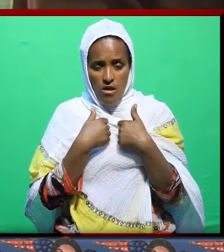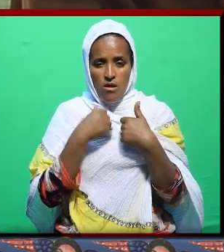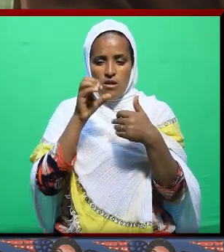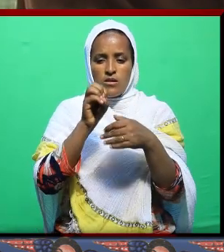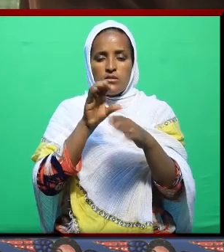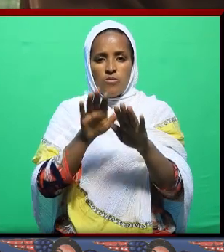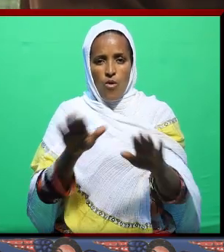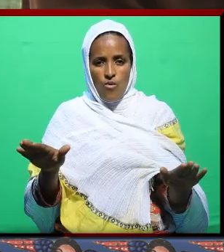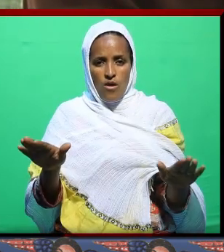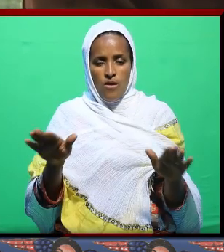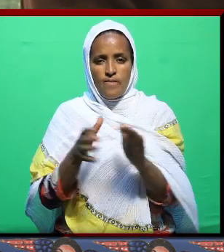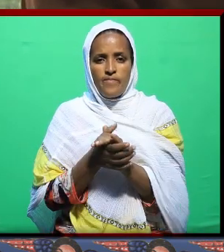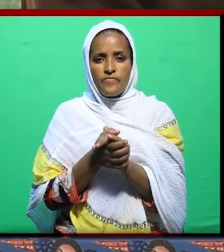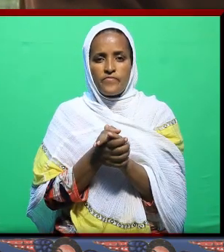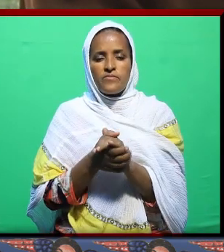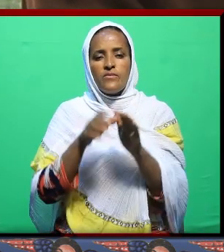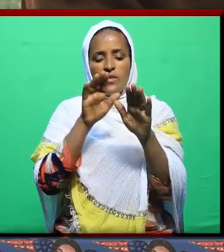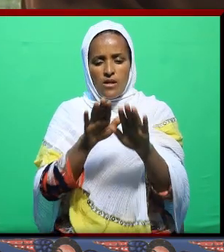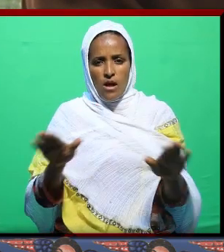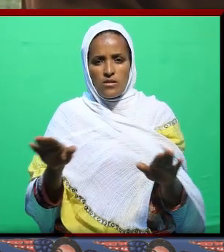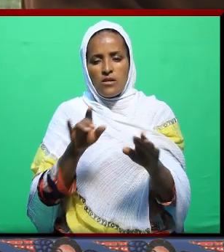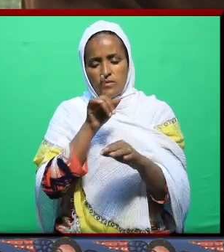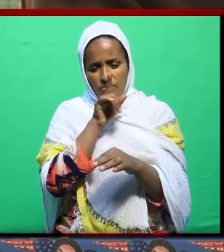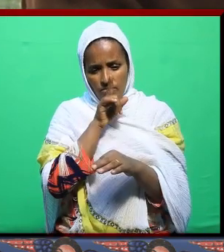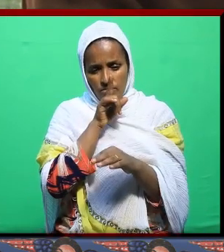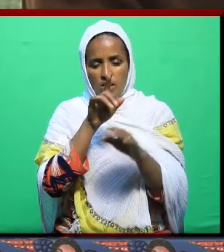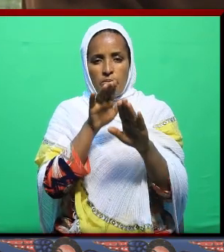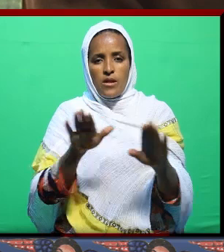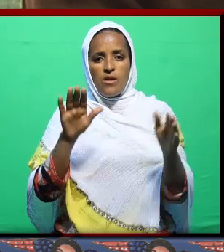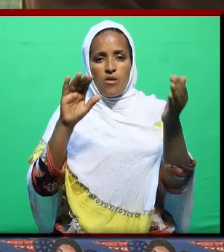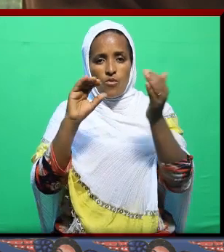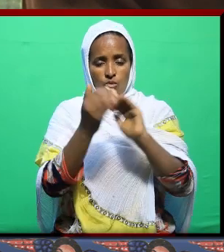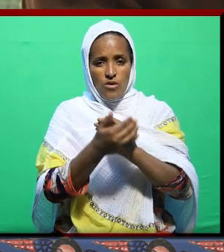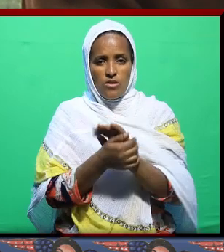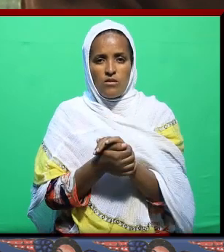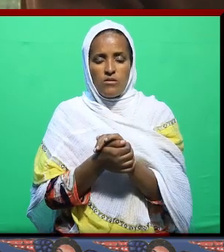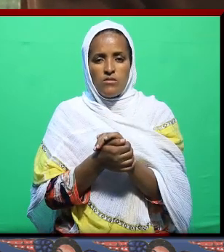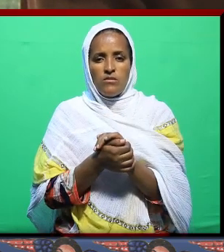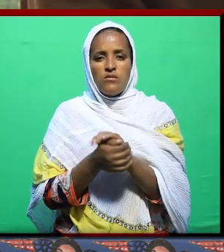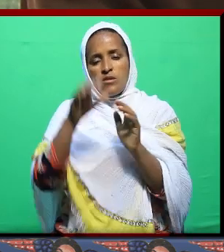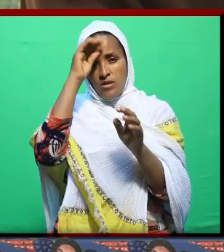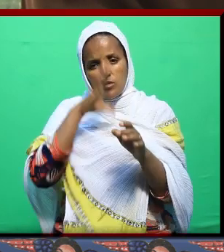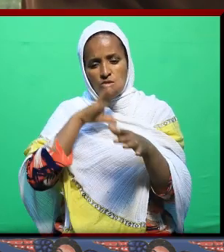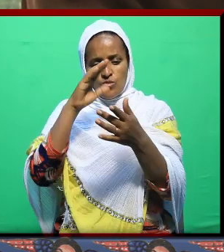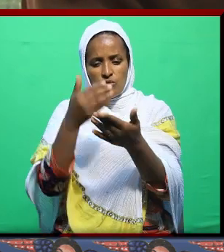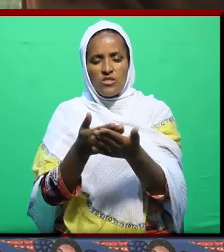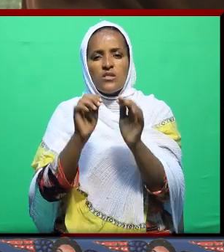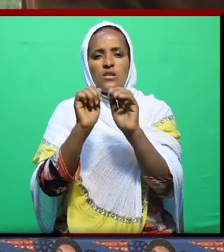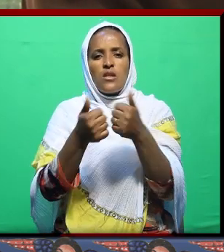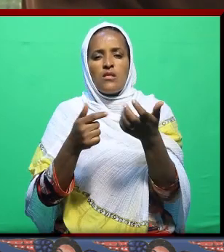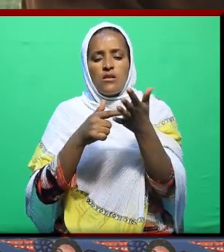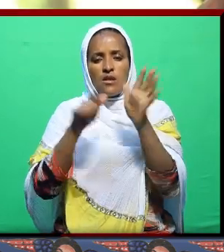እንደተገለጸው ጽናዌ እርጋታ፣ ጭምትነት፣ መረጋጋት ከሆነ የሰው ልጅ